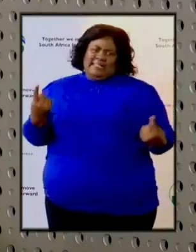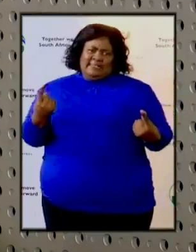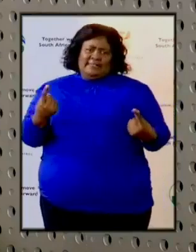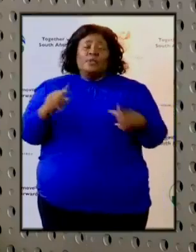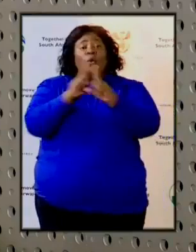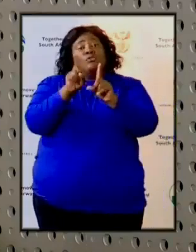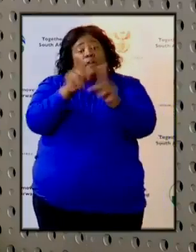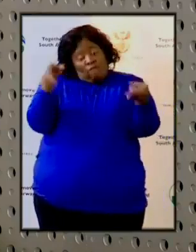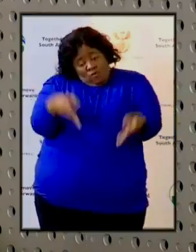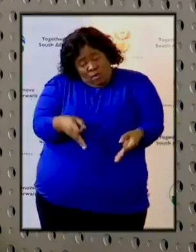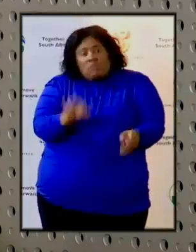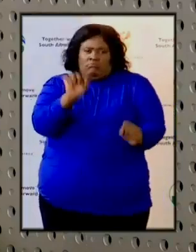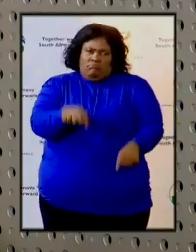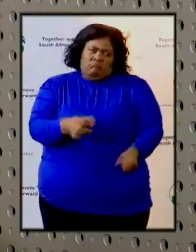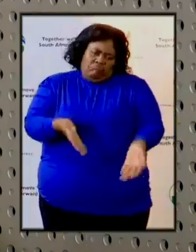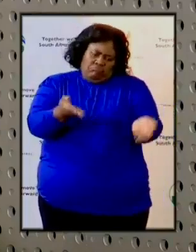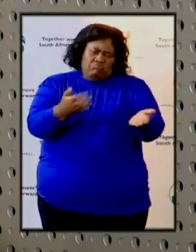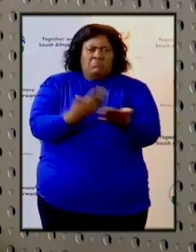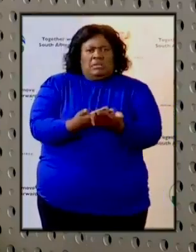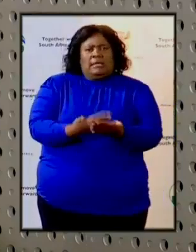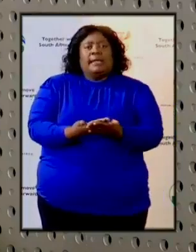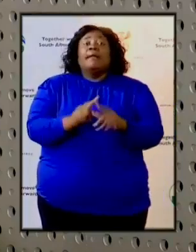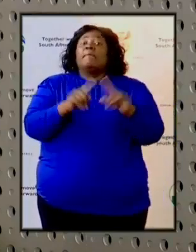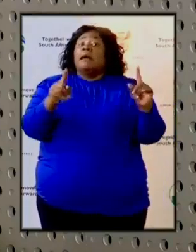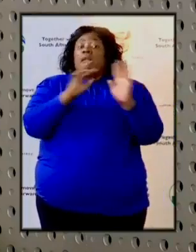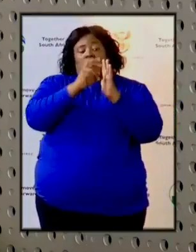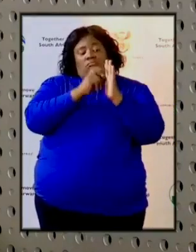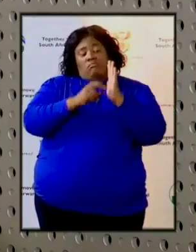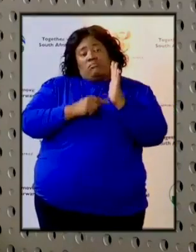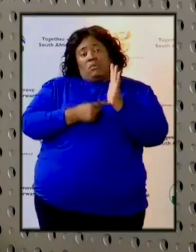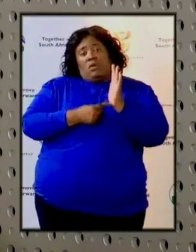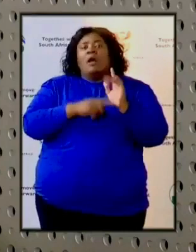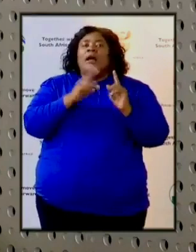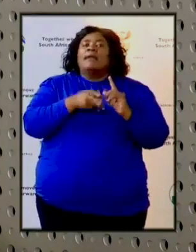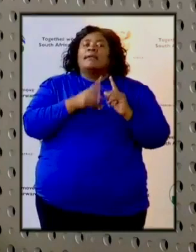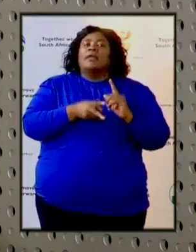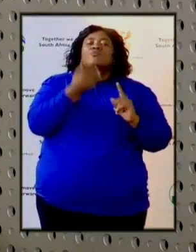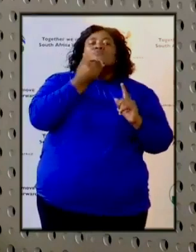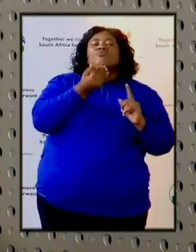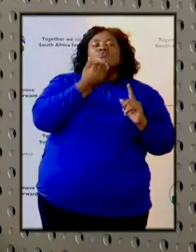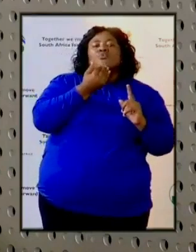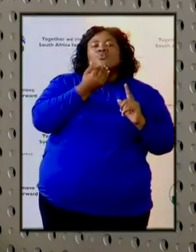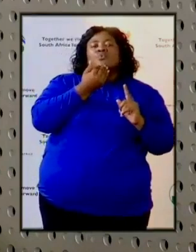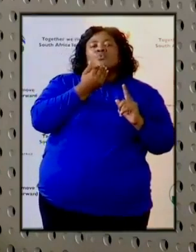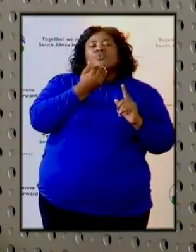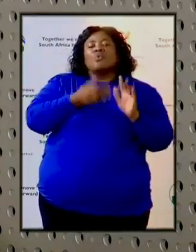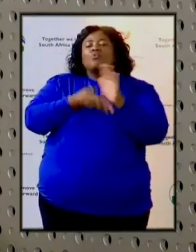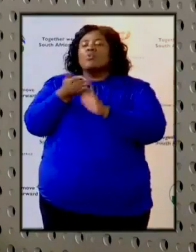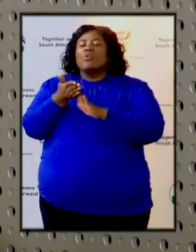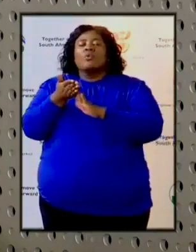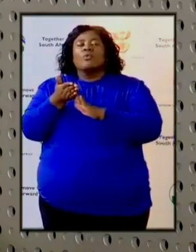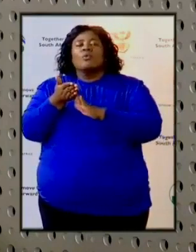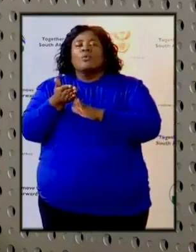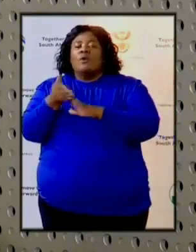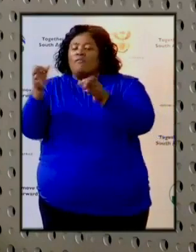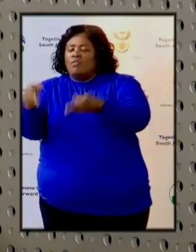imigomo le yayibekiwe ukuthi obani abangakwazi ukuhamba basuke kwenye indawo baye emngcwabeni kwenye indawo isenjalo